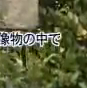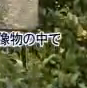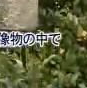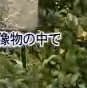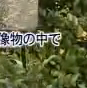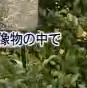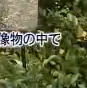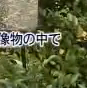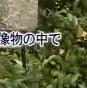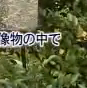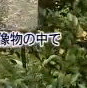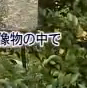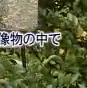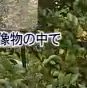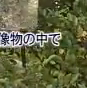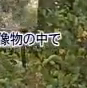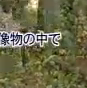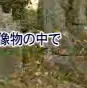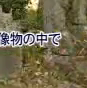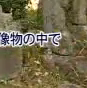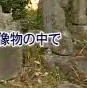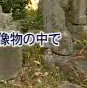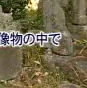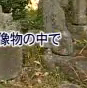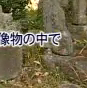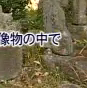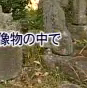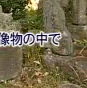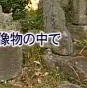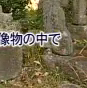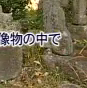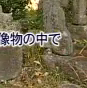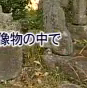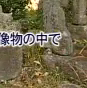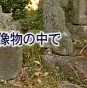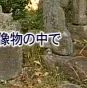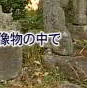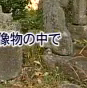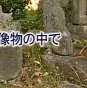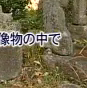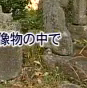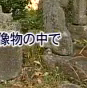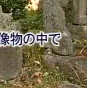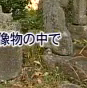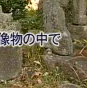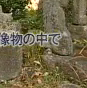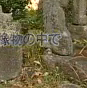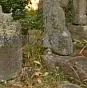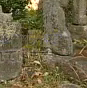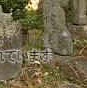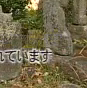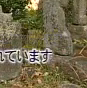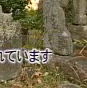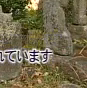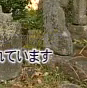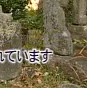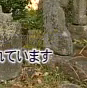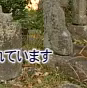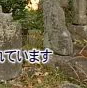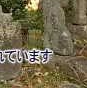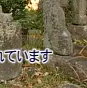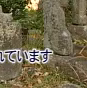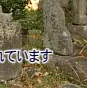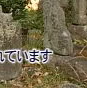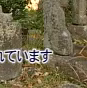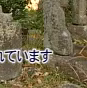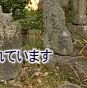ある石造物の中で一番有名な宝鏡印塔です。国の重要文化